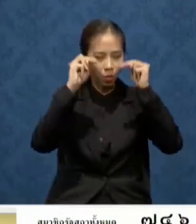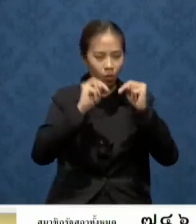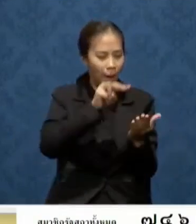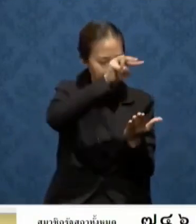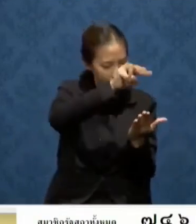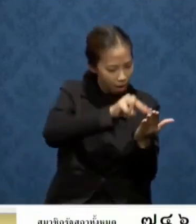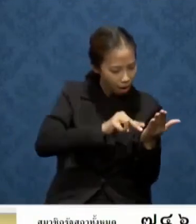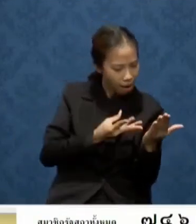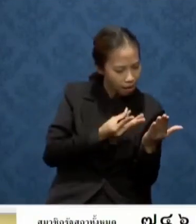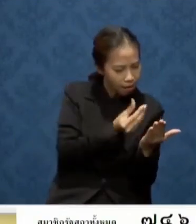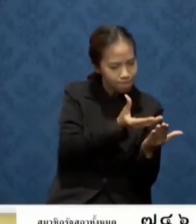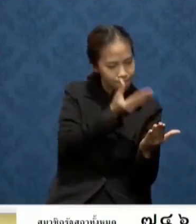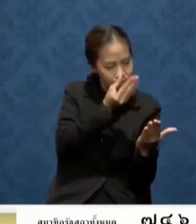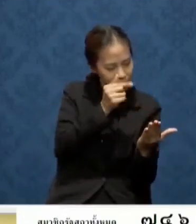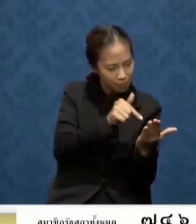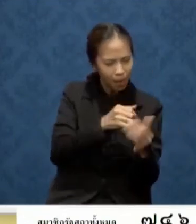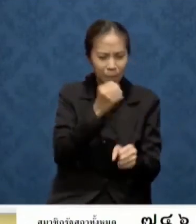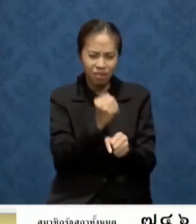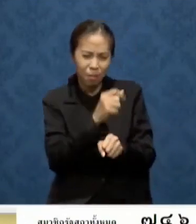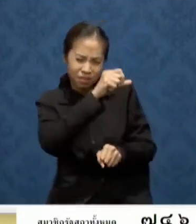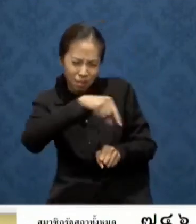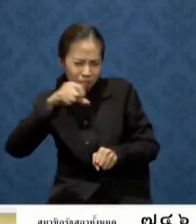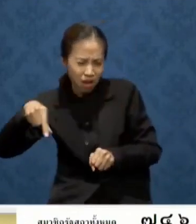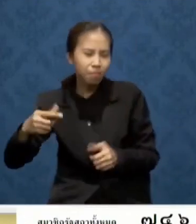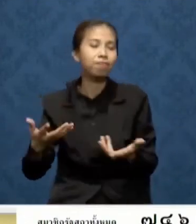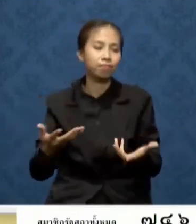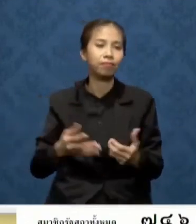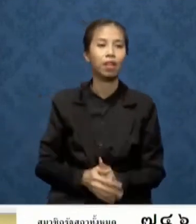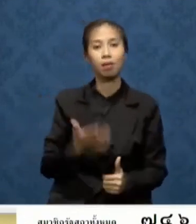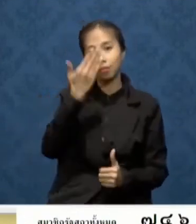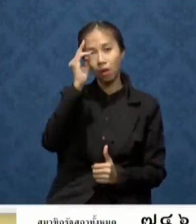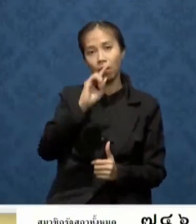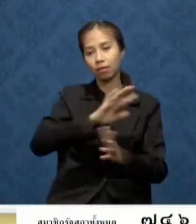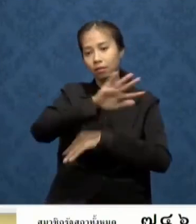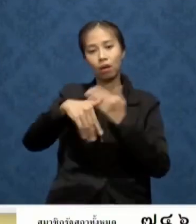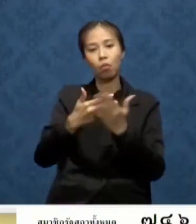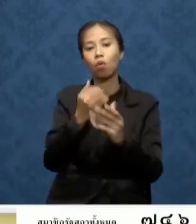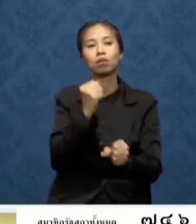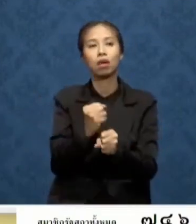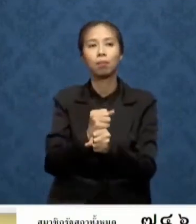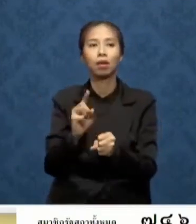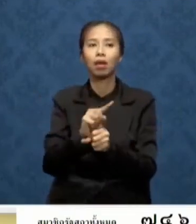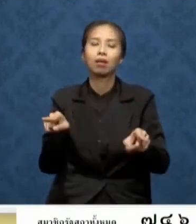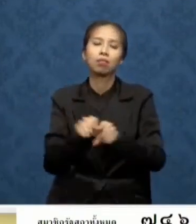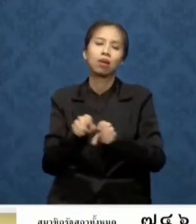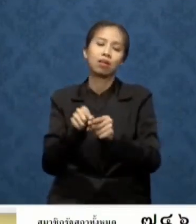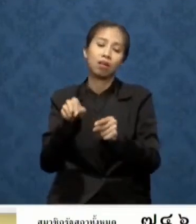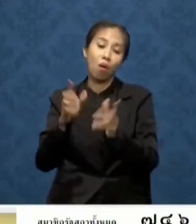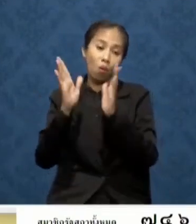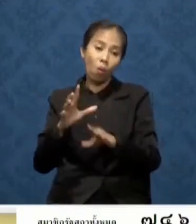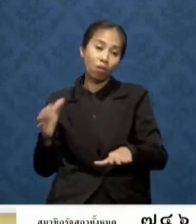ดให้กระจ่างถึความซ้ำซ้อนเพรที่ทำไปทงหมดนี่กคือเพื่อขนคนหรอขนของ